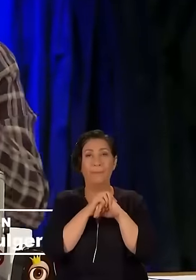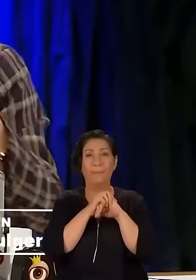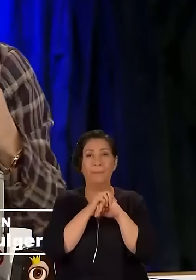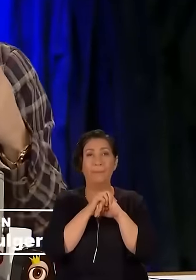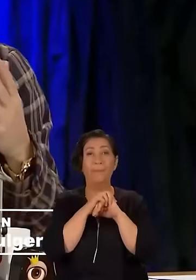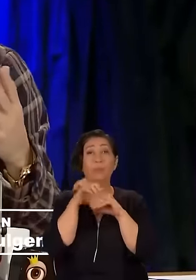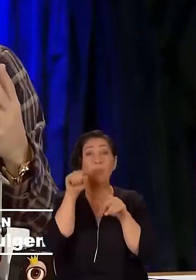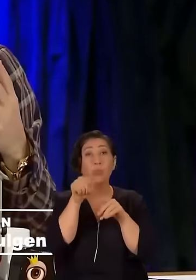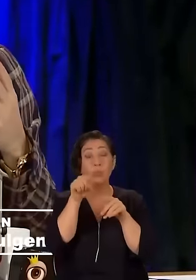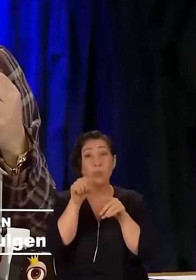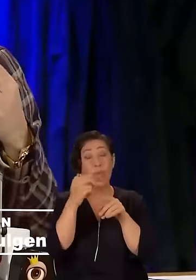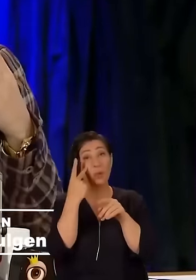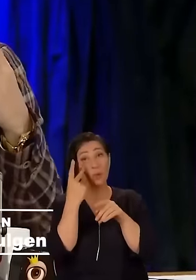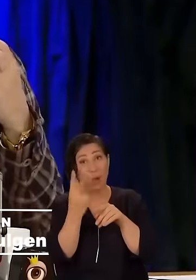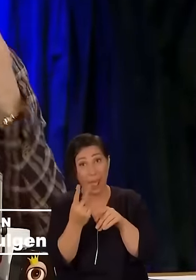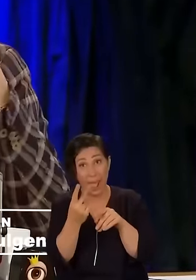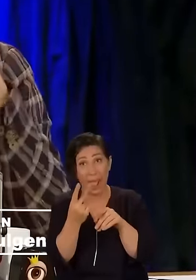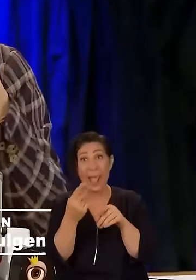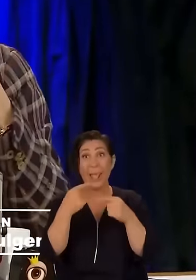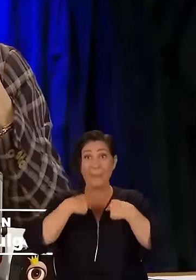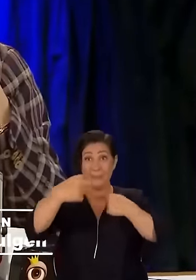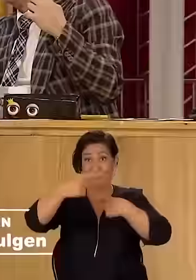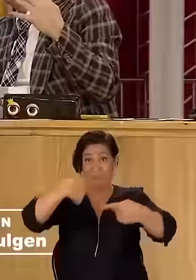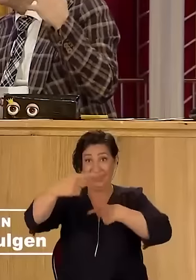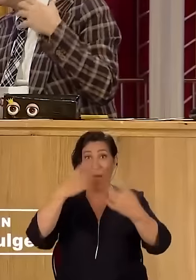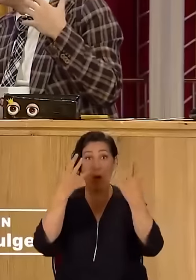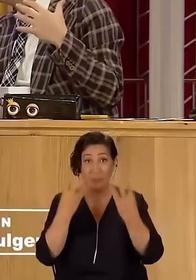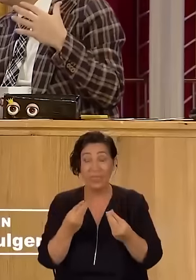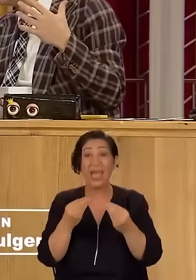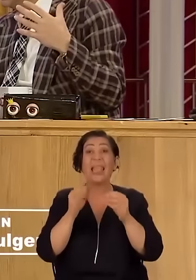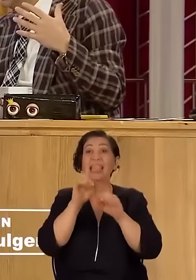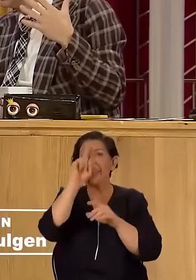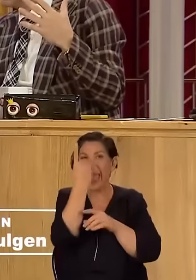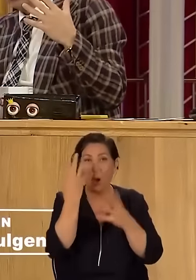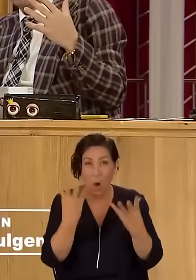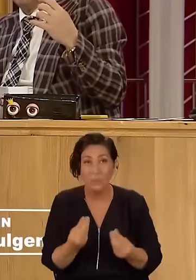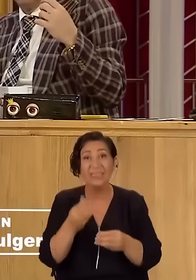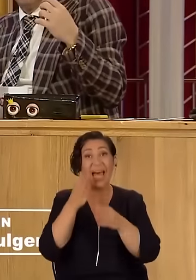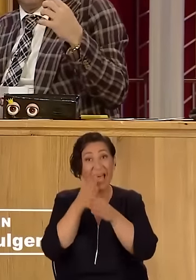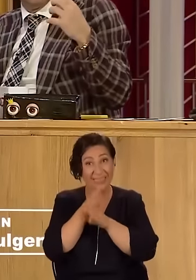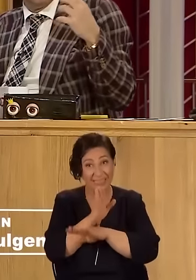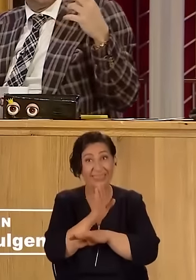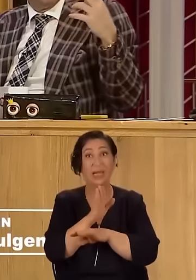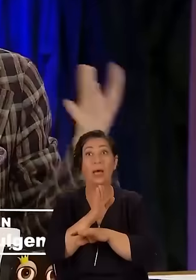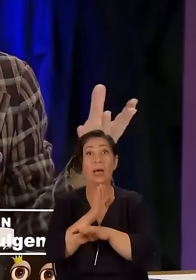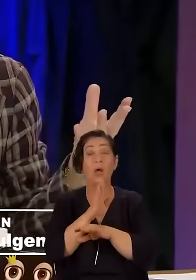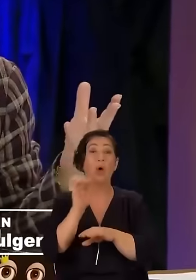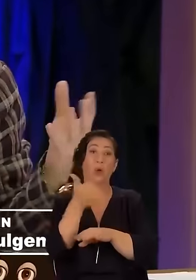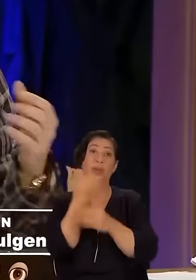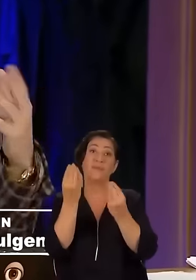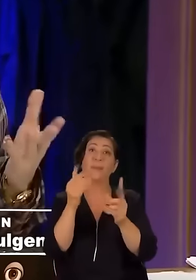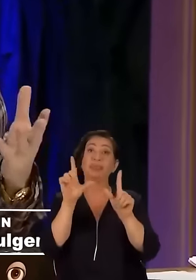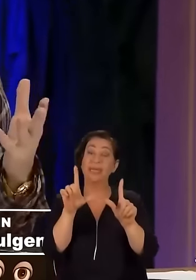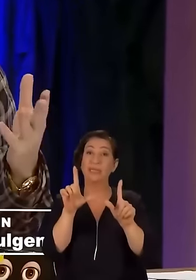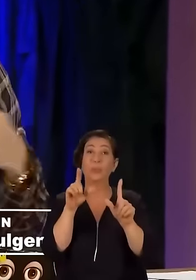bu olaya karşı yaklaşımımızın bizde olmasına, yegane olmasına aslında önem